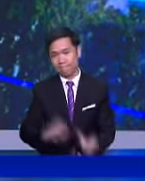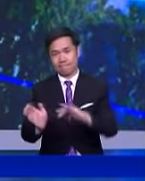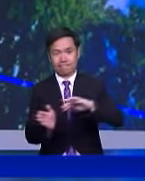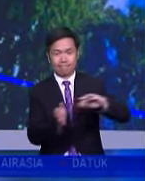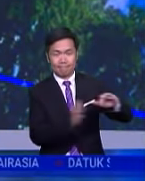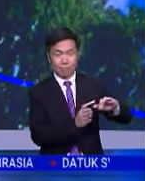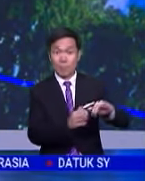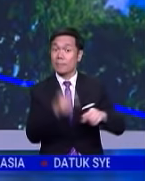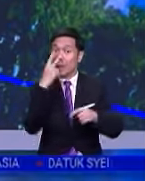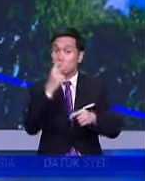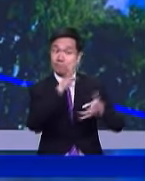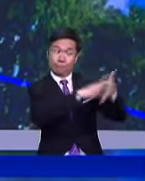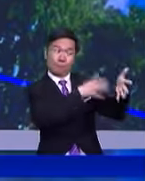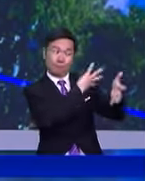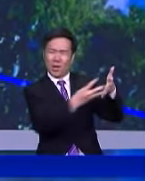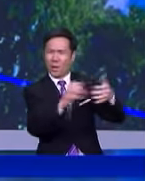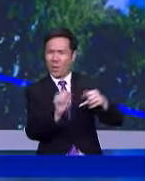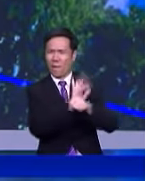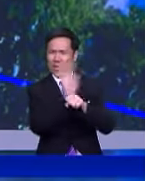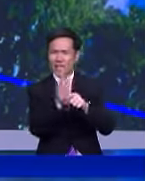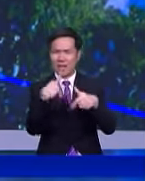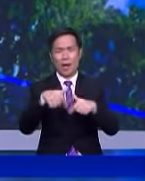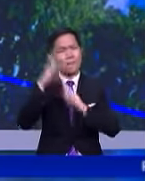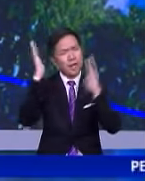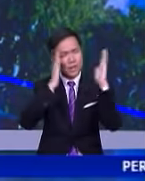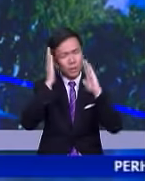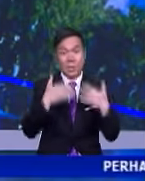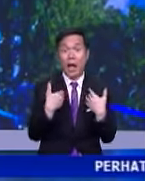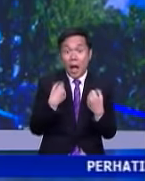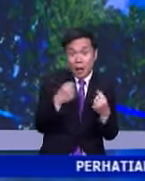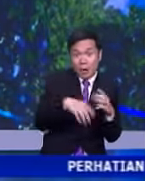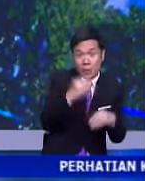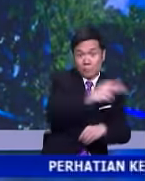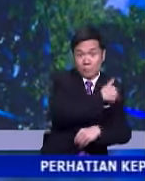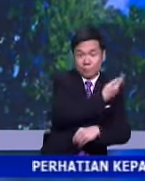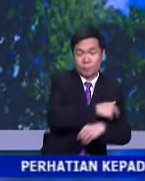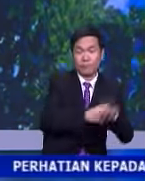Berikut situasi terkini COVID-19 dalam negara. Kes sembuh direkodkan